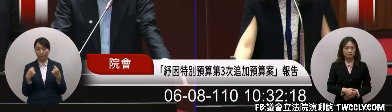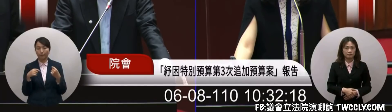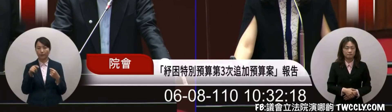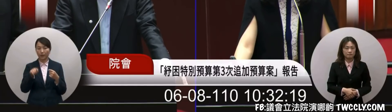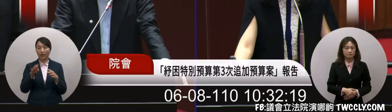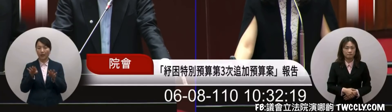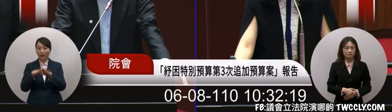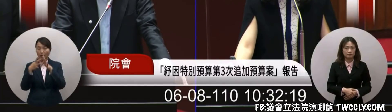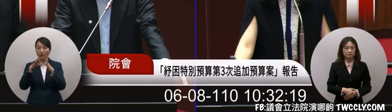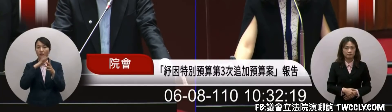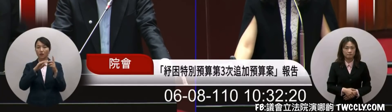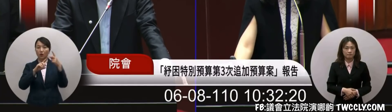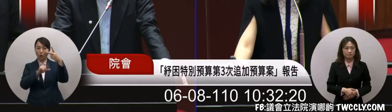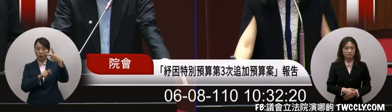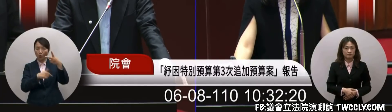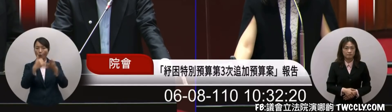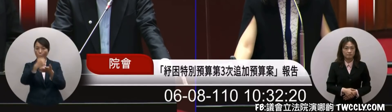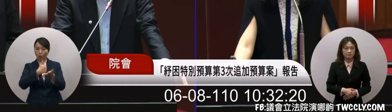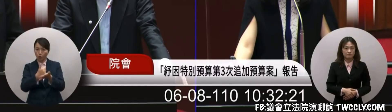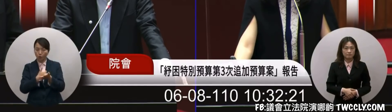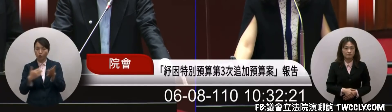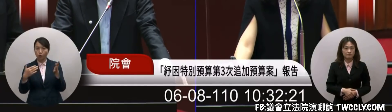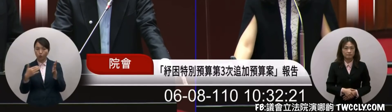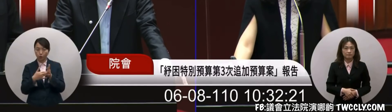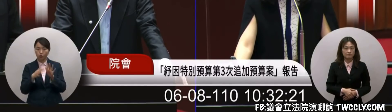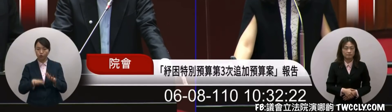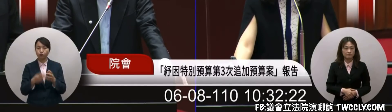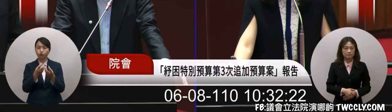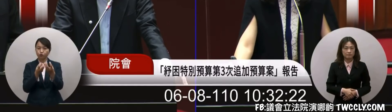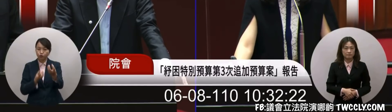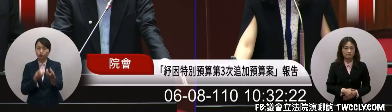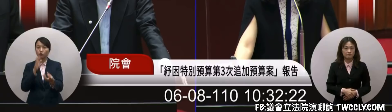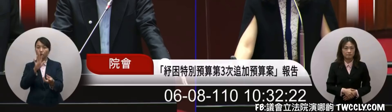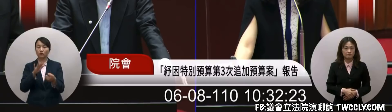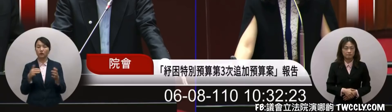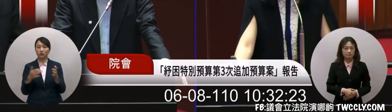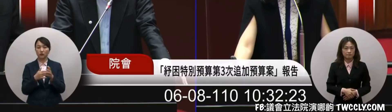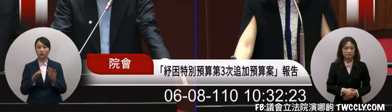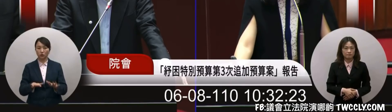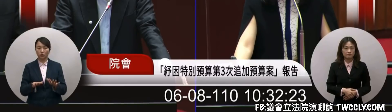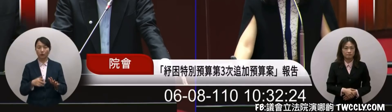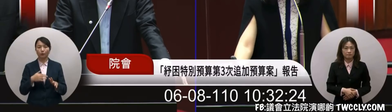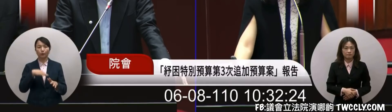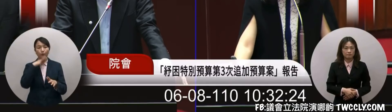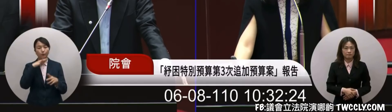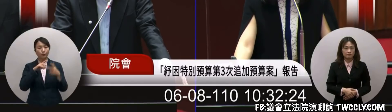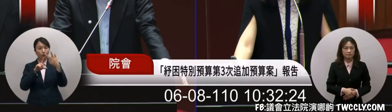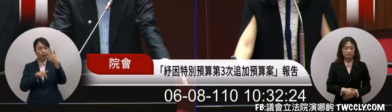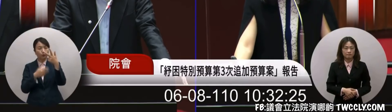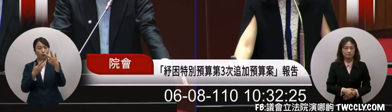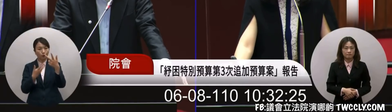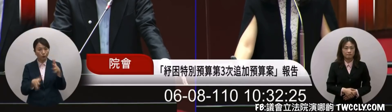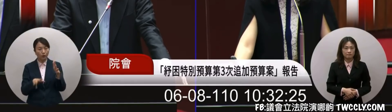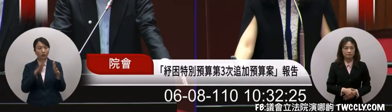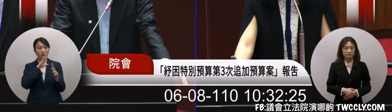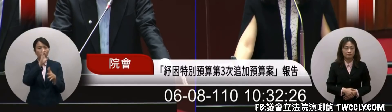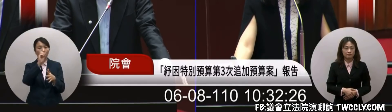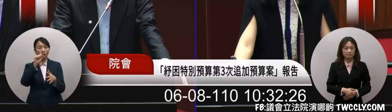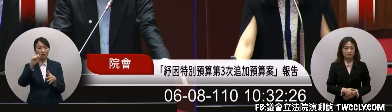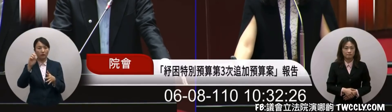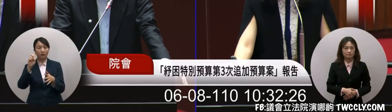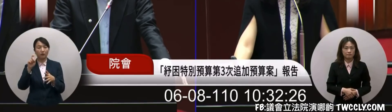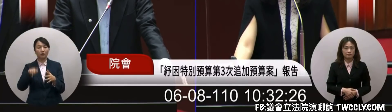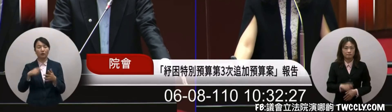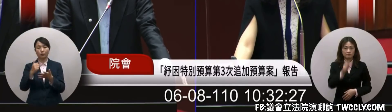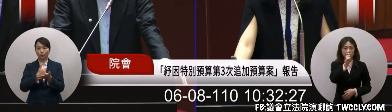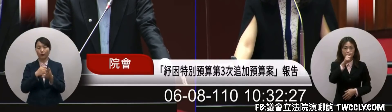从开始要从2月开始供货，就是供了一部分。那现在来讲，可能要到7月多 COVAX 才会进来。